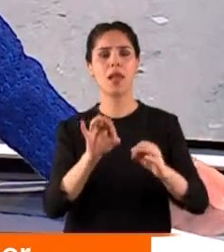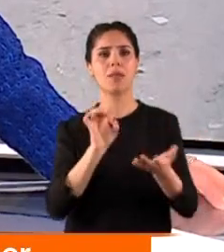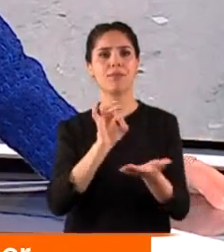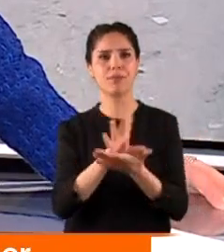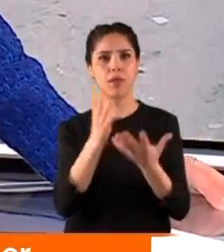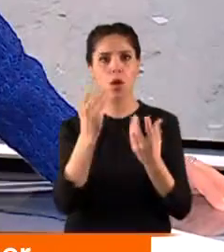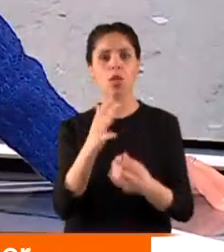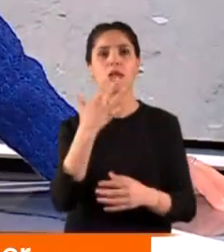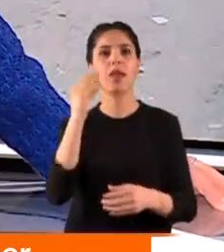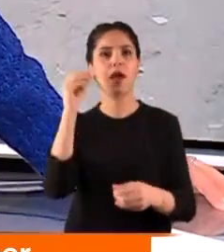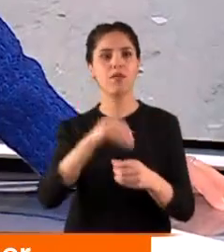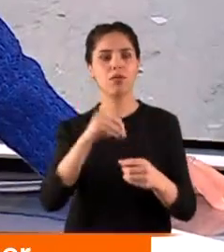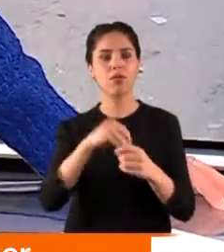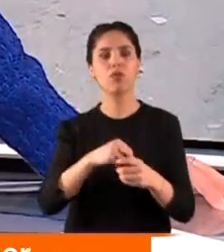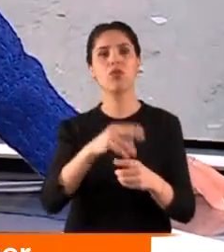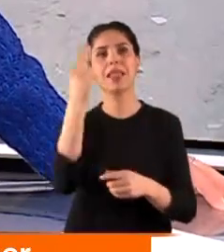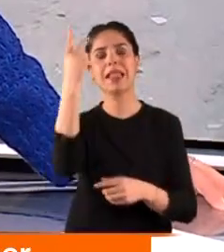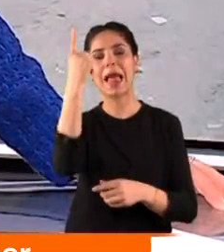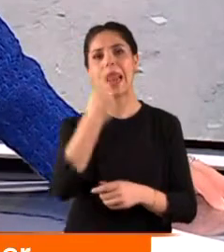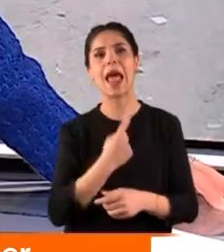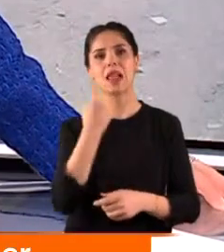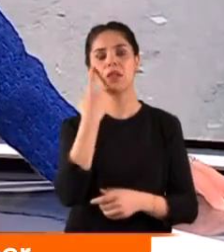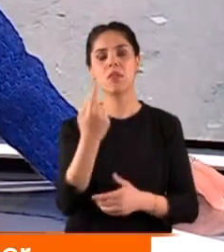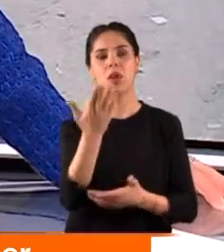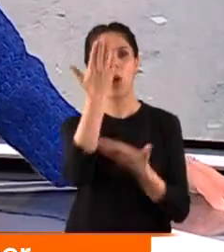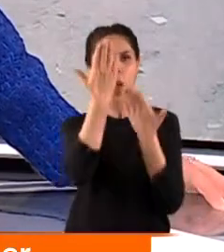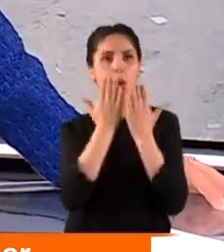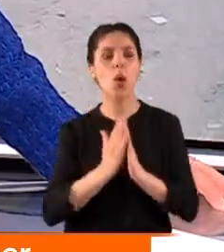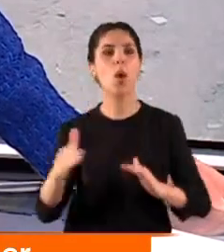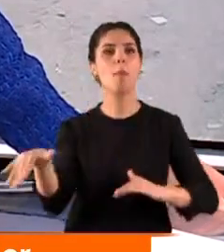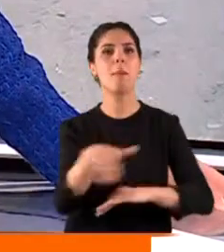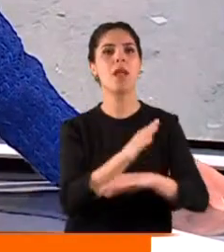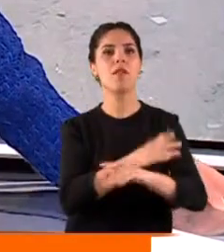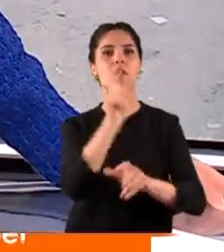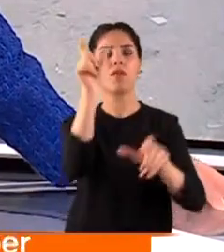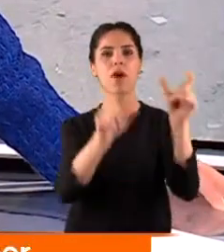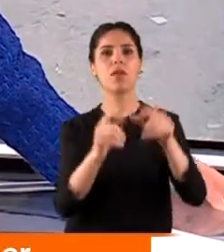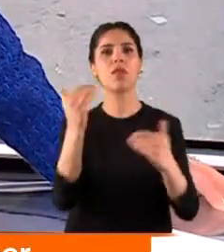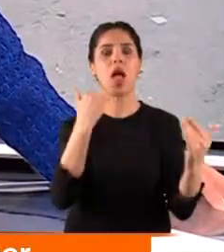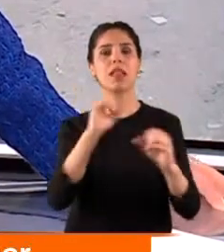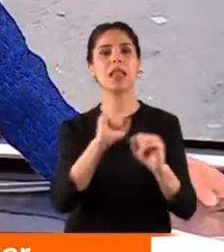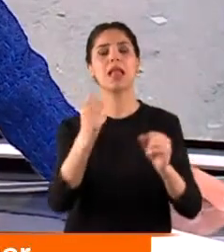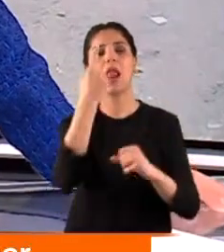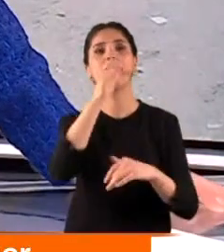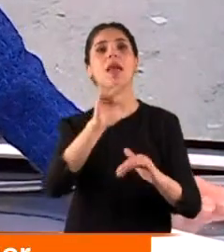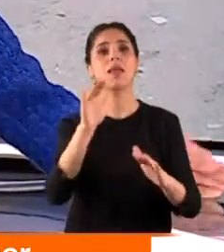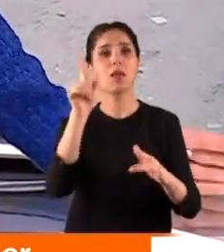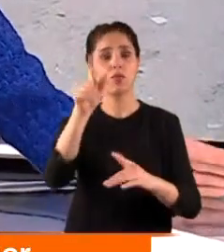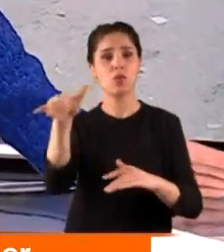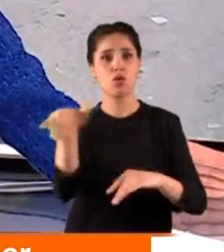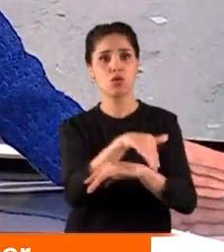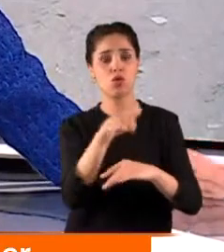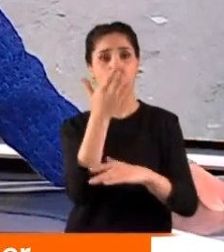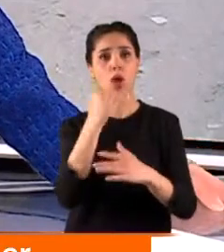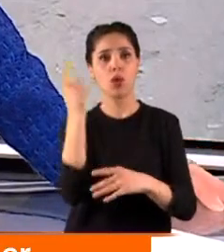çıkarılınca kağıt üzerinde yani resmi olarak yok oldu. Mahalleli sadece adres mağduriyeti yaşamıyor. Ortada resmen bir sokak